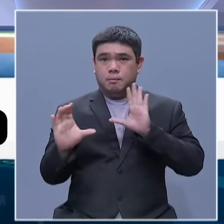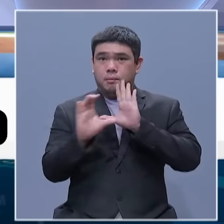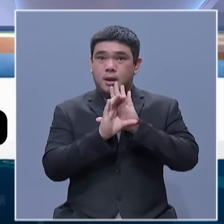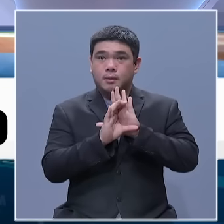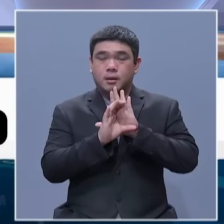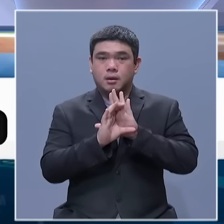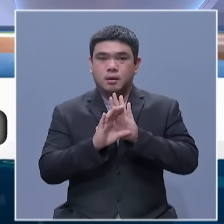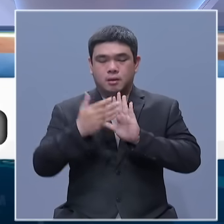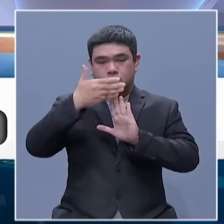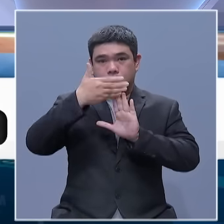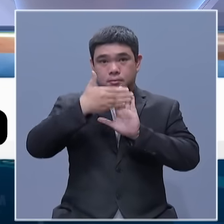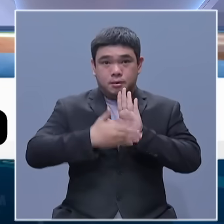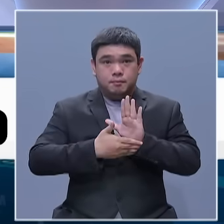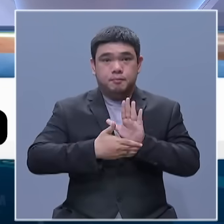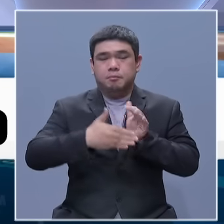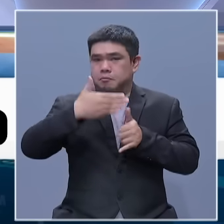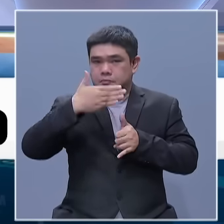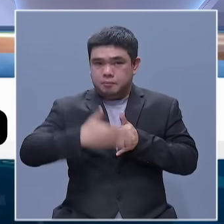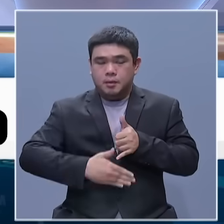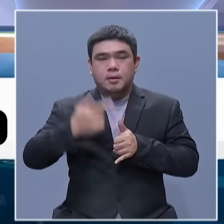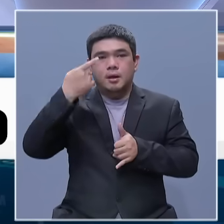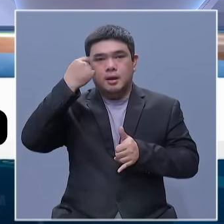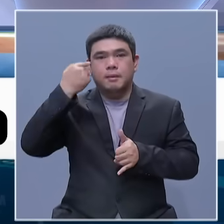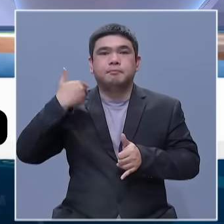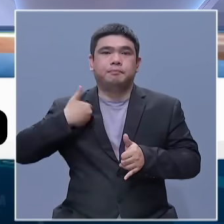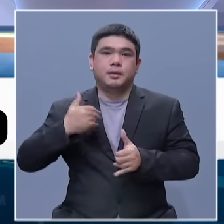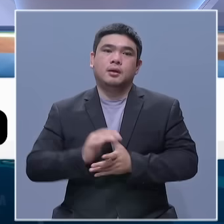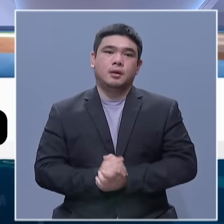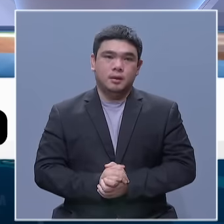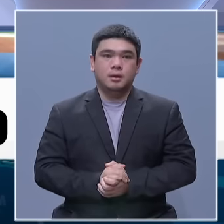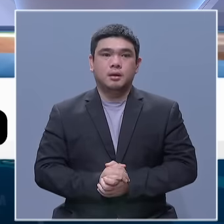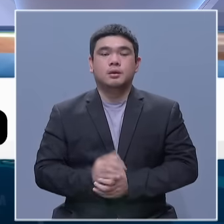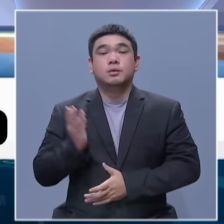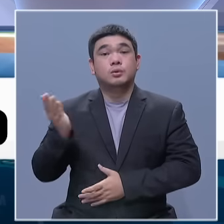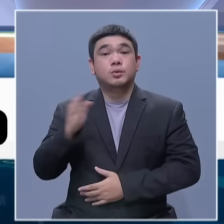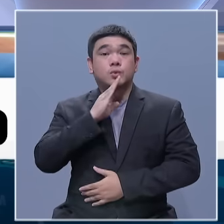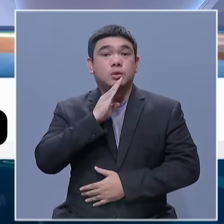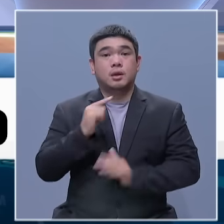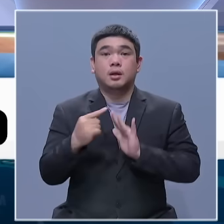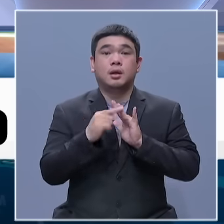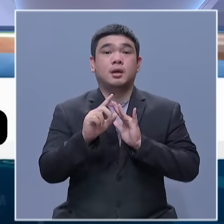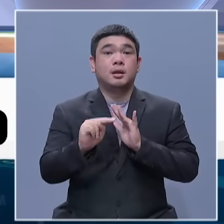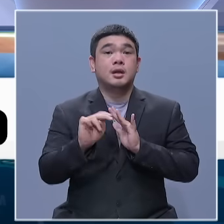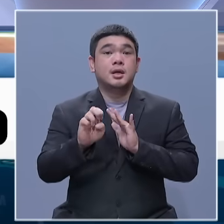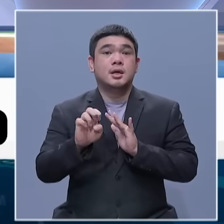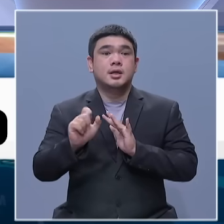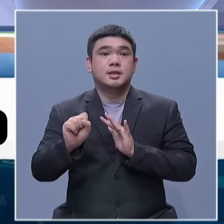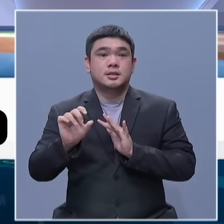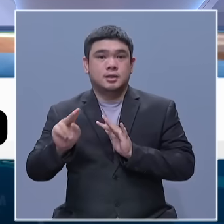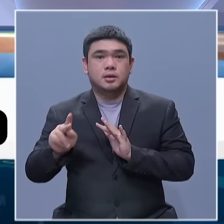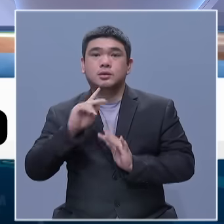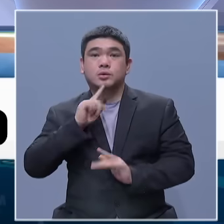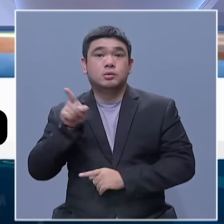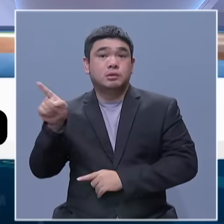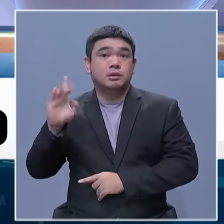เป็นภาพสีดำ หลายๆคนเลยนะคะส.ส.หญิงของพรรคนะคะ แ ต่อย่างคุณเนิร์สบอกว่าแท็กไว้ด้วยถึงคุณชัยยาม